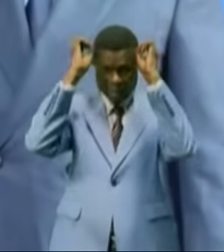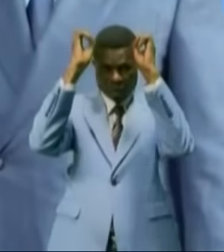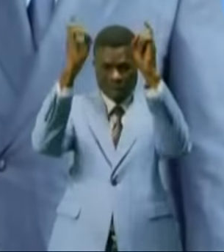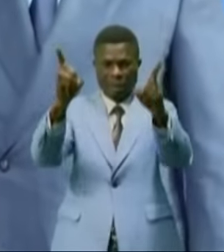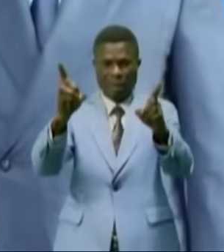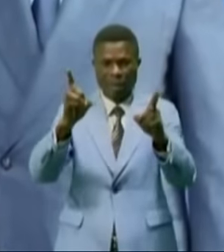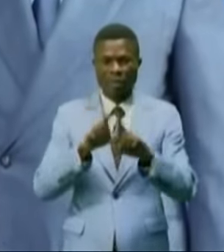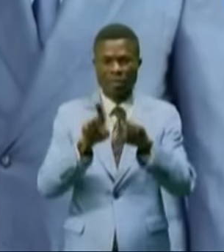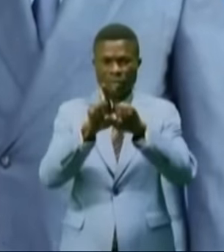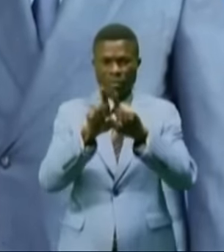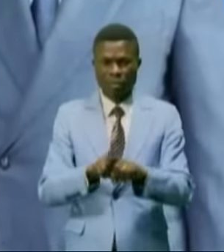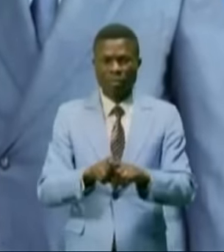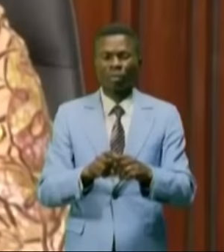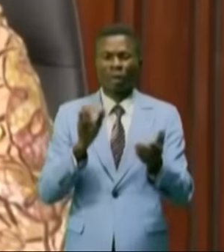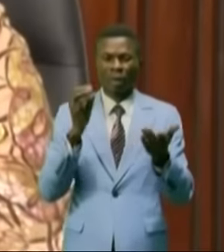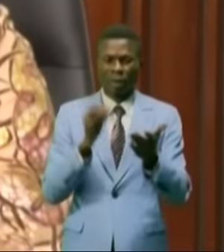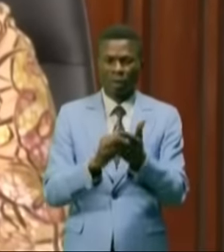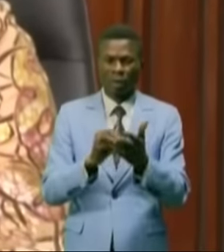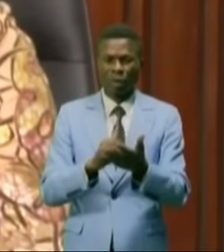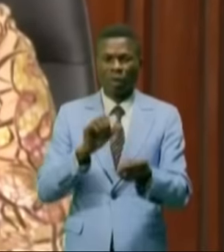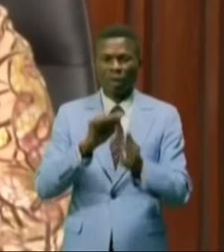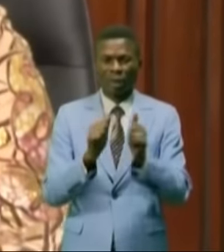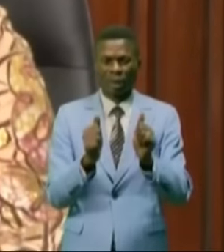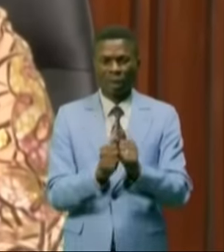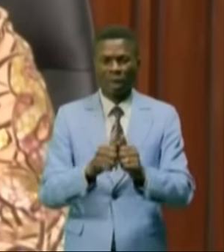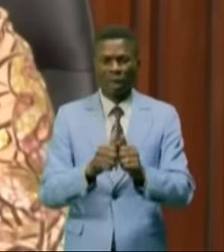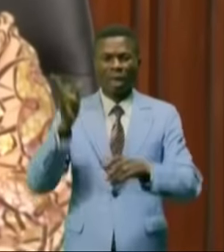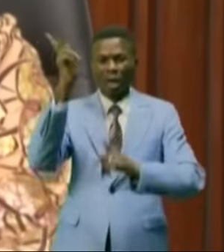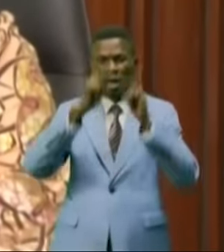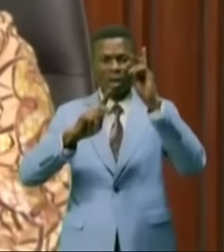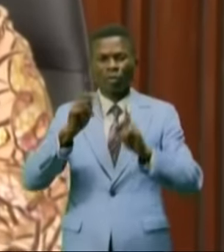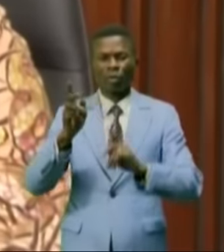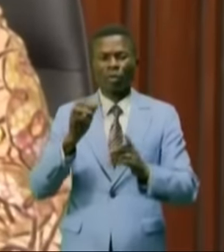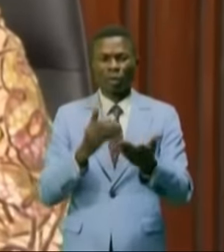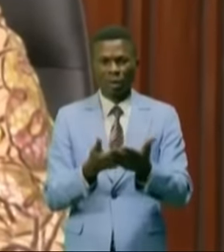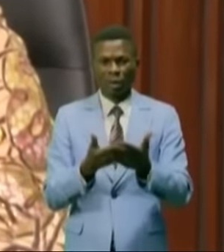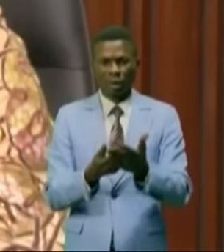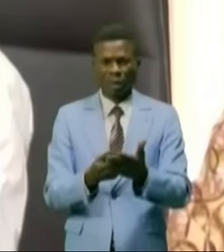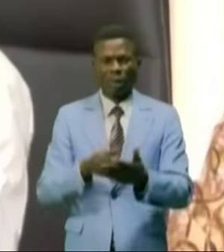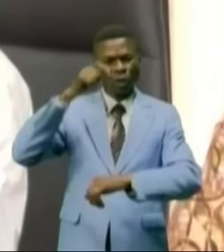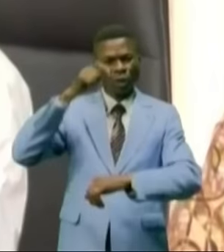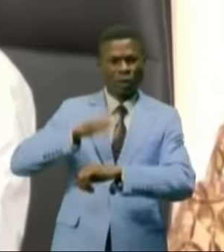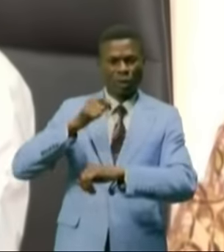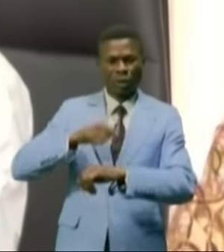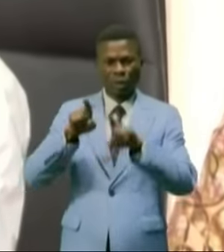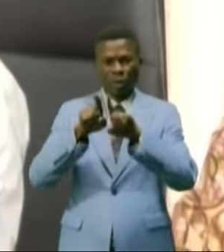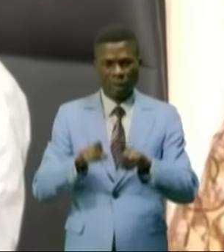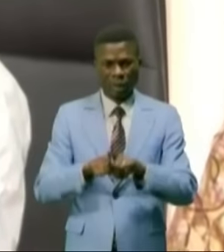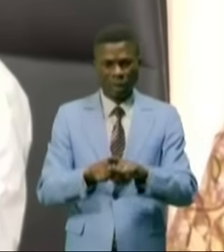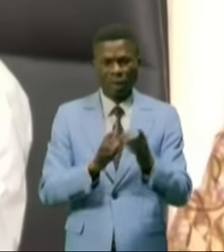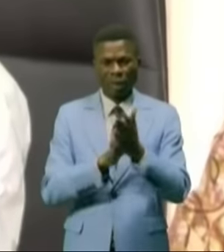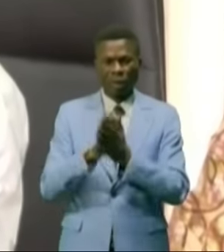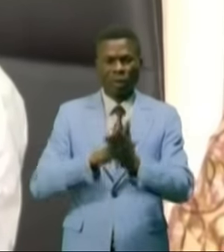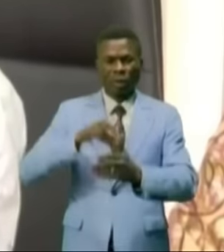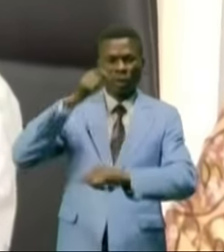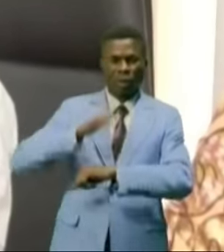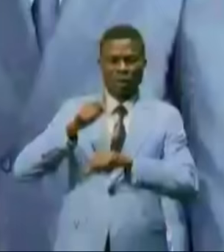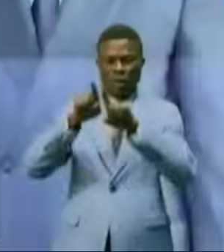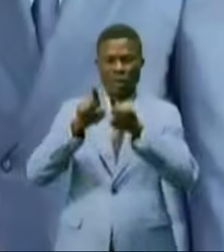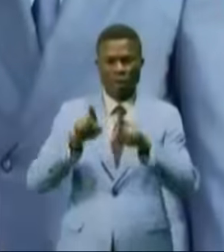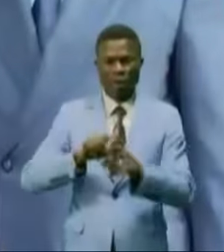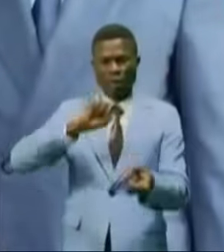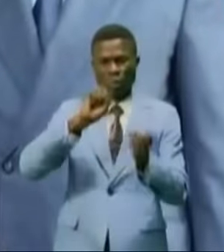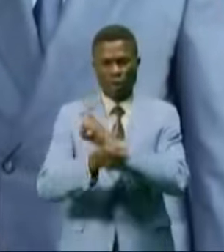de l'administration au niveau de la fonction publique notamment, plus de justice, un meilleur accès à la justice et aussi une